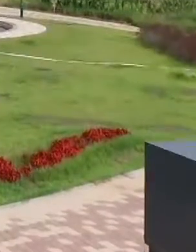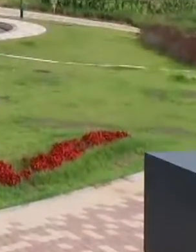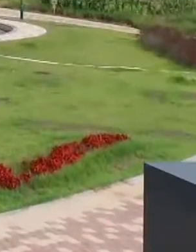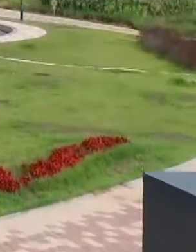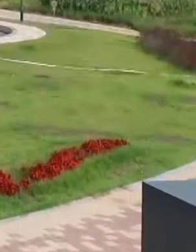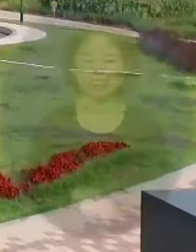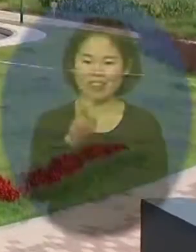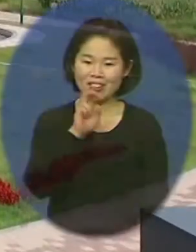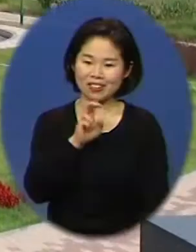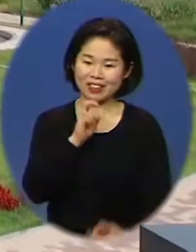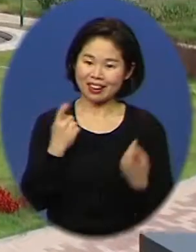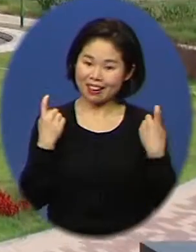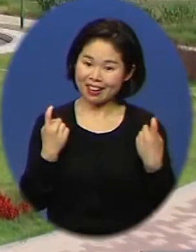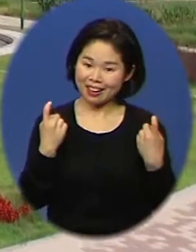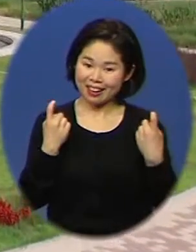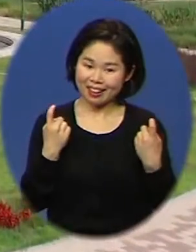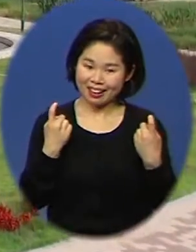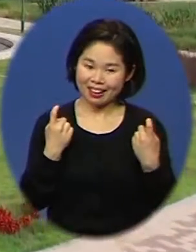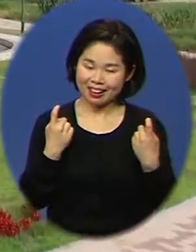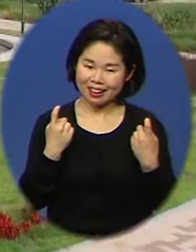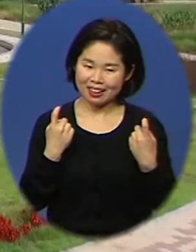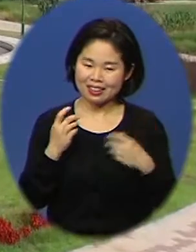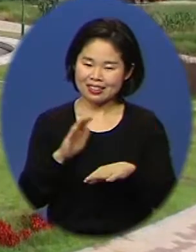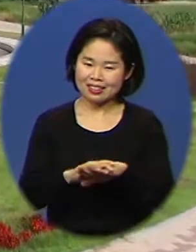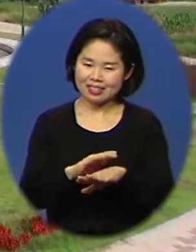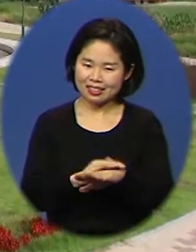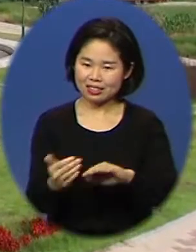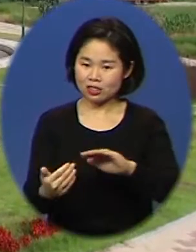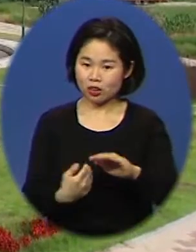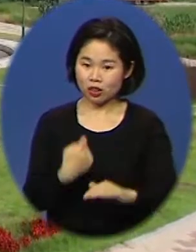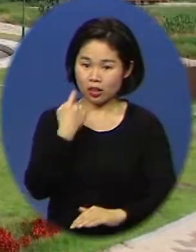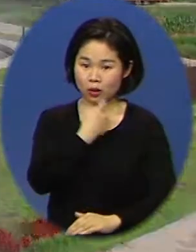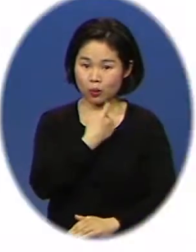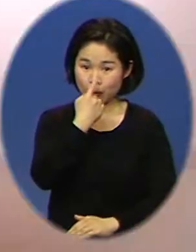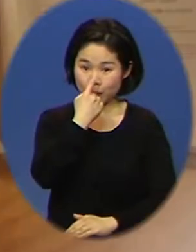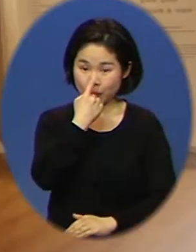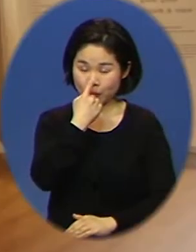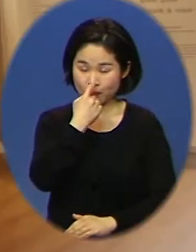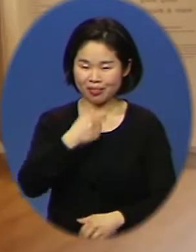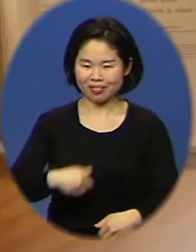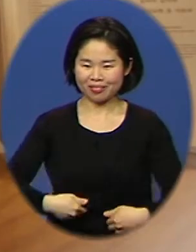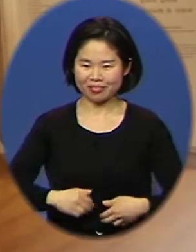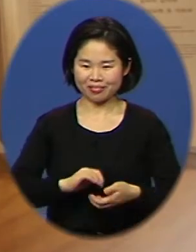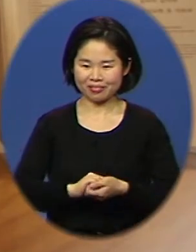소리 여행. 실기에 앞서 기본적인 이론 수업은 필수입니다.